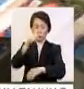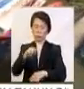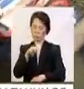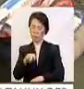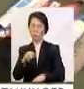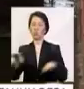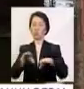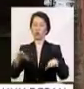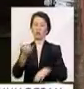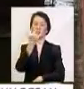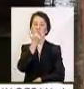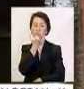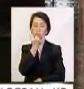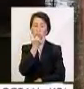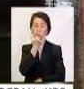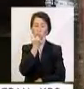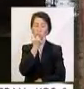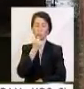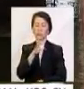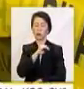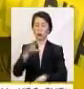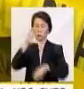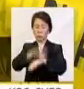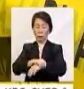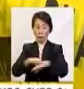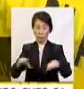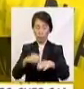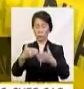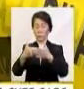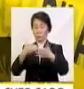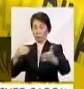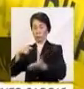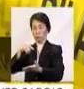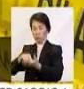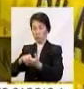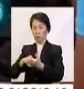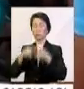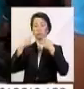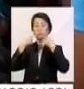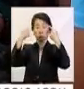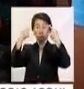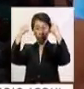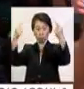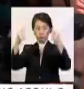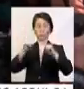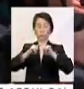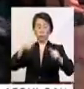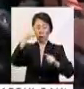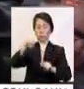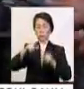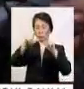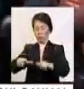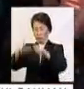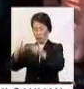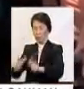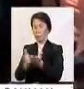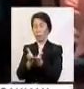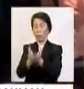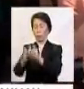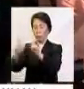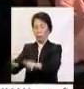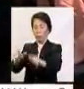disyaki melakukan kesalahan. Tangkapan yang dilakukan sebelum ini merupakan satu kejayaan, namun bagi menempatkan vessel yang